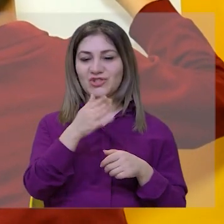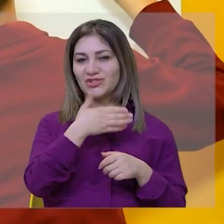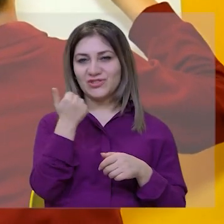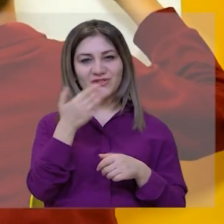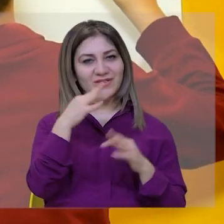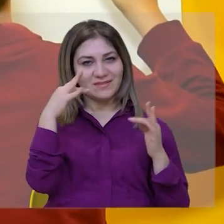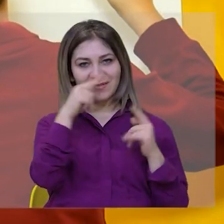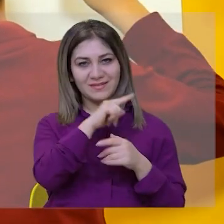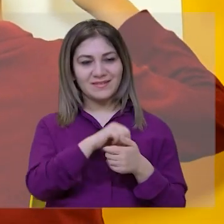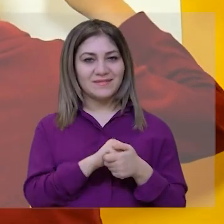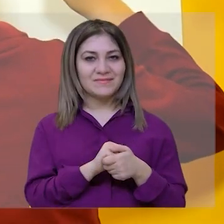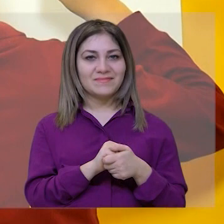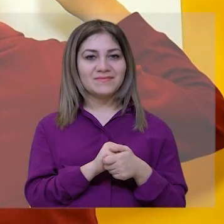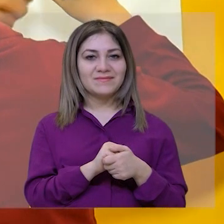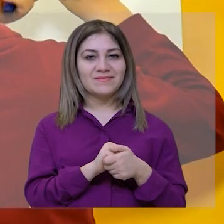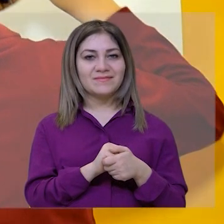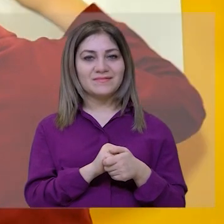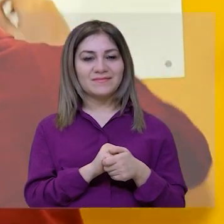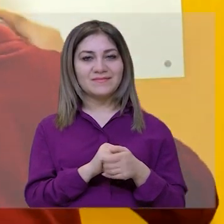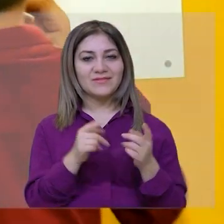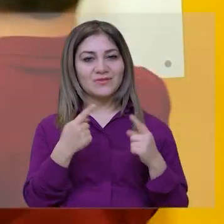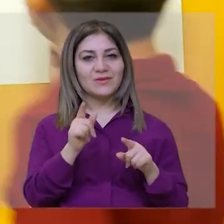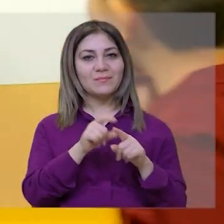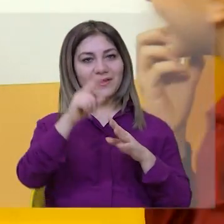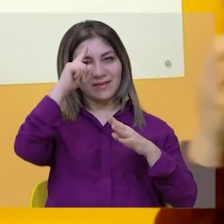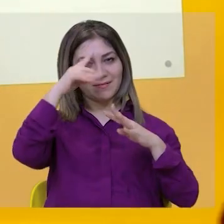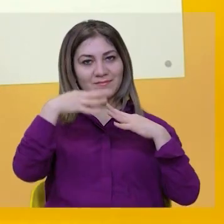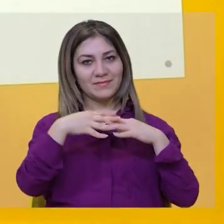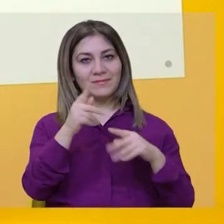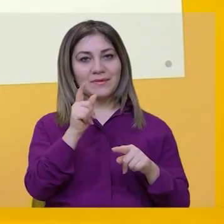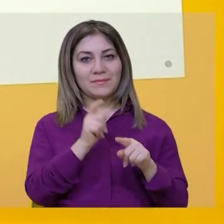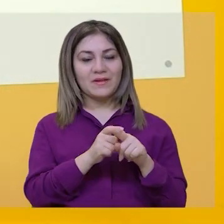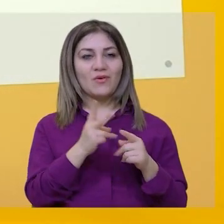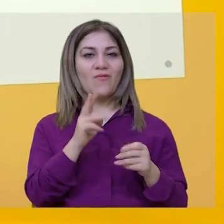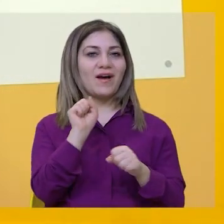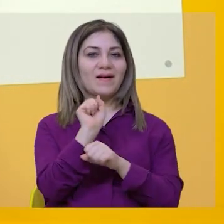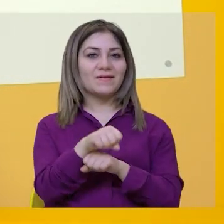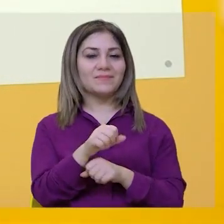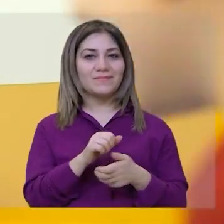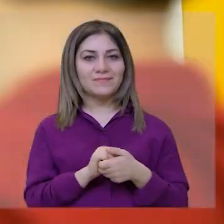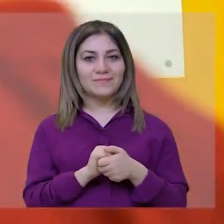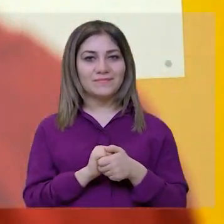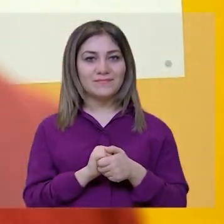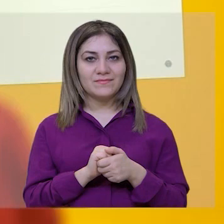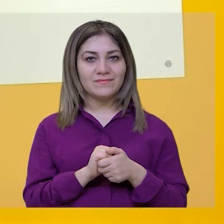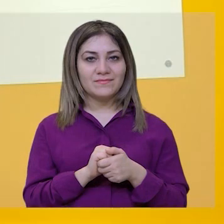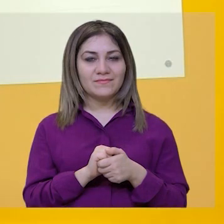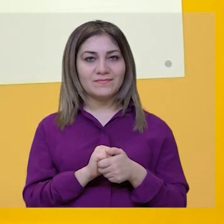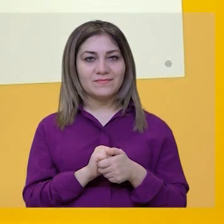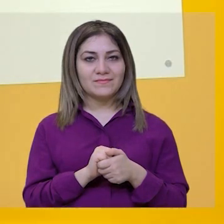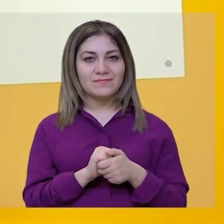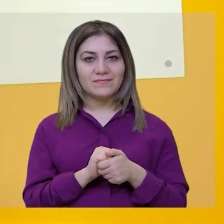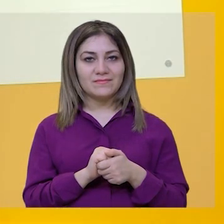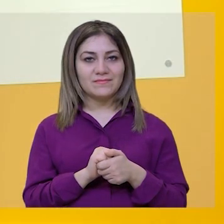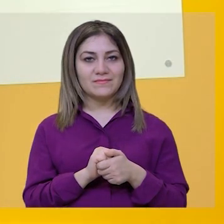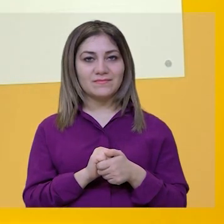Չէ։ Ուրիշ բառ։ Գնա նստի մտածի։ Եվս մեկ բառ, տեսնեմ որ խումբն է հաղթելու։ Մտածեք,